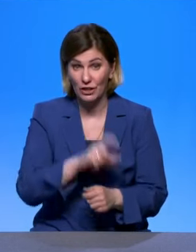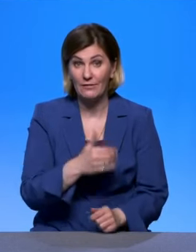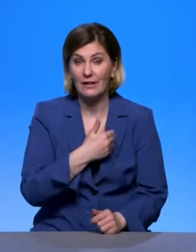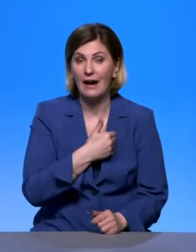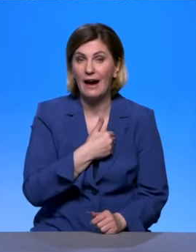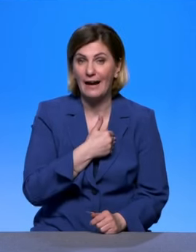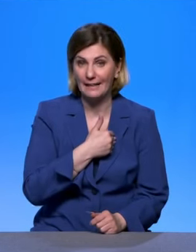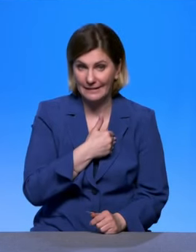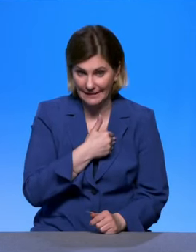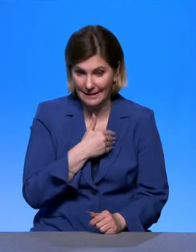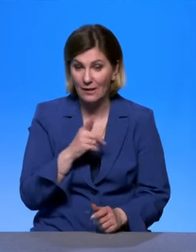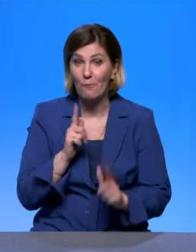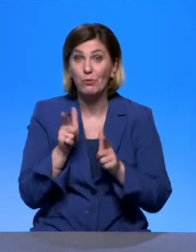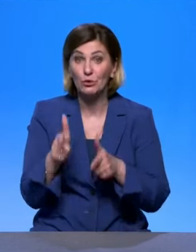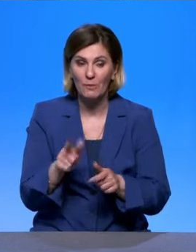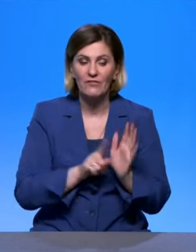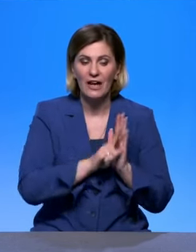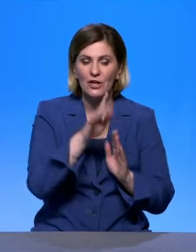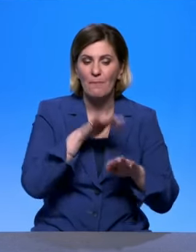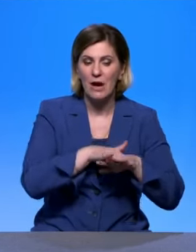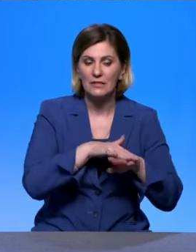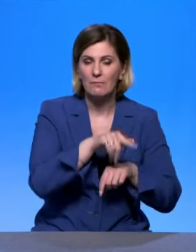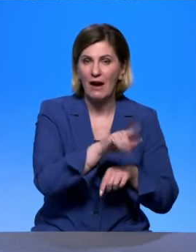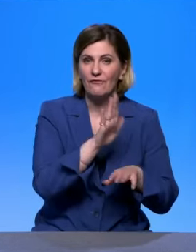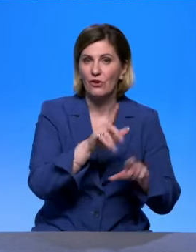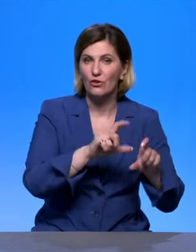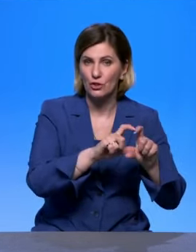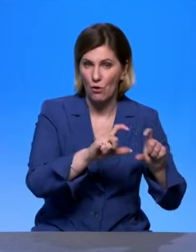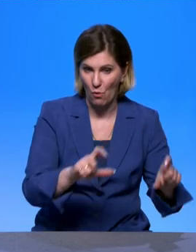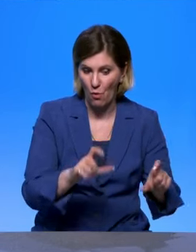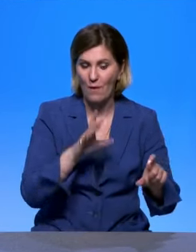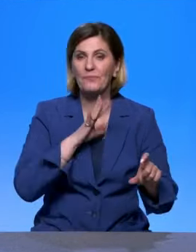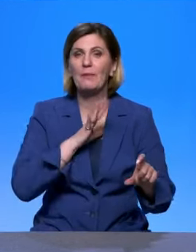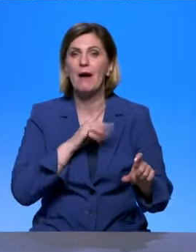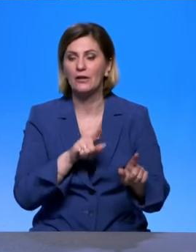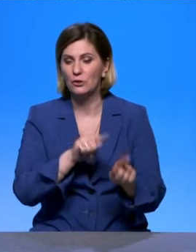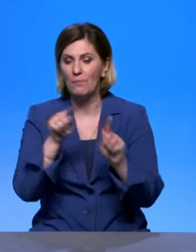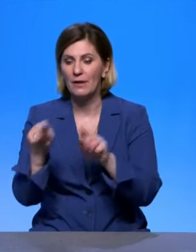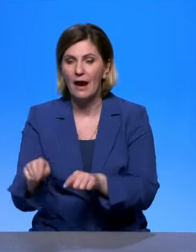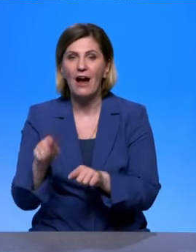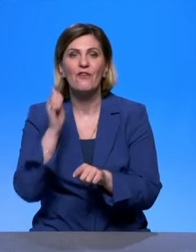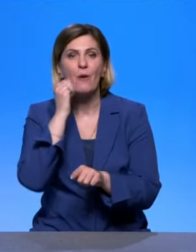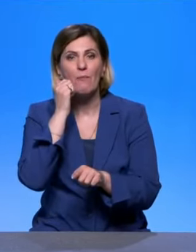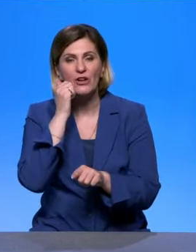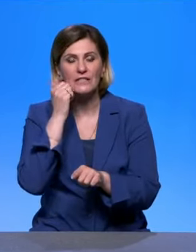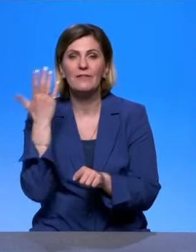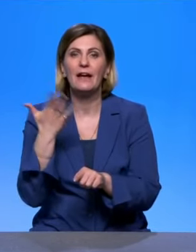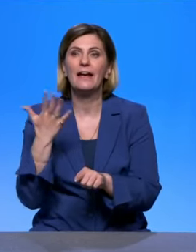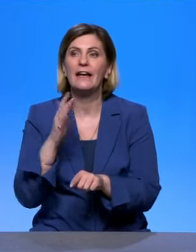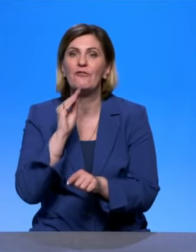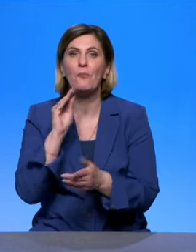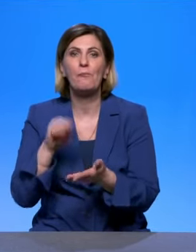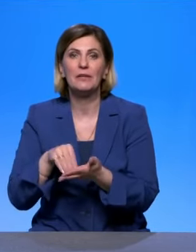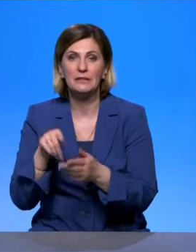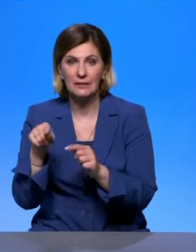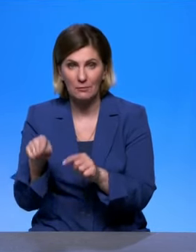сдавал в школе математику, потом сдавал математику где-нибудь в Москве или в Санкт-Петербурге, потом приезжал к себе в регион, во сколько вузов